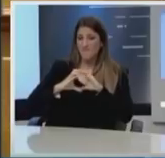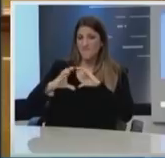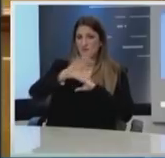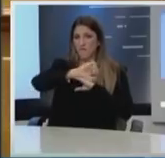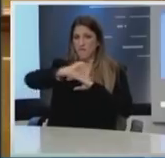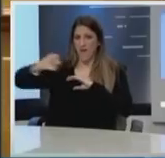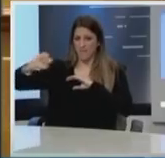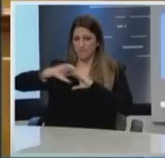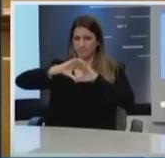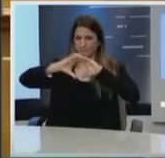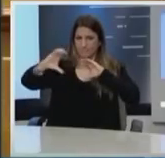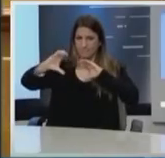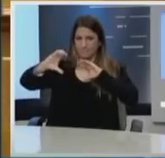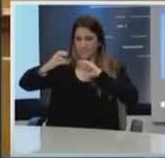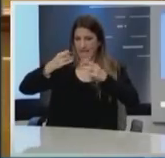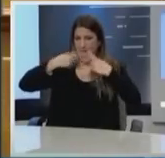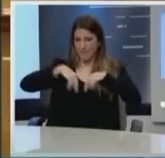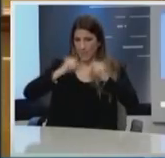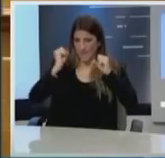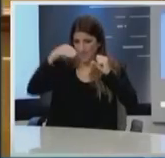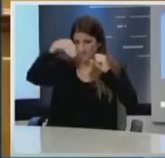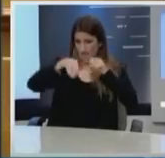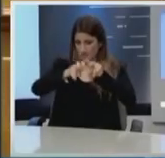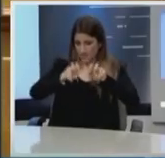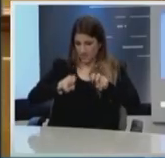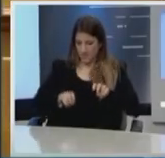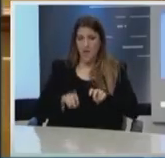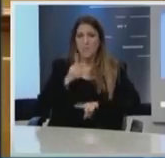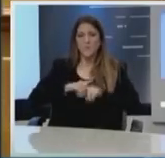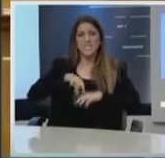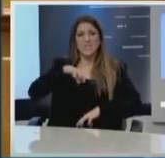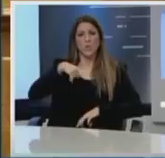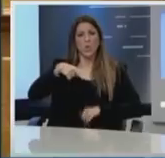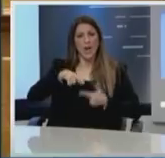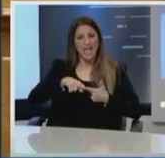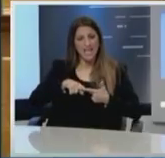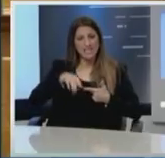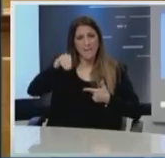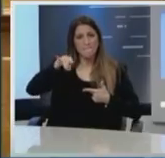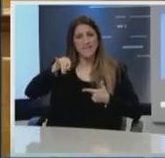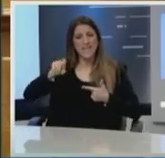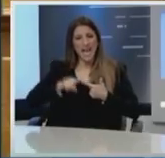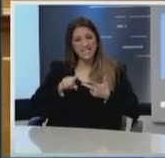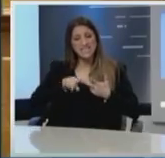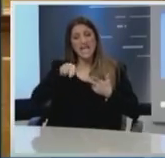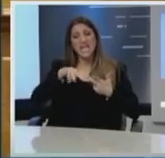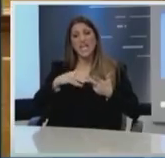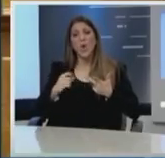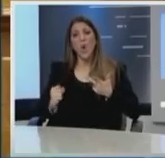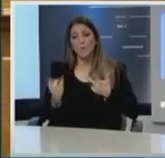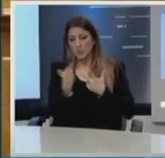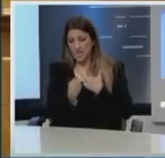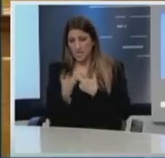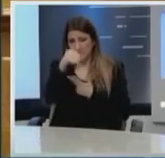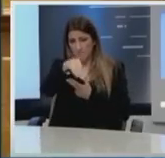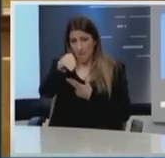με ένα πουλμανάκι, και είδα μέσα ήταν ο κύριος Γιοργαντάς, ο κύριος Μηταράκης και ο κύριος Νικολόπουλος.